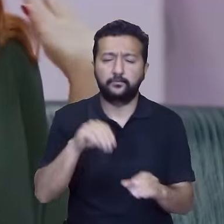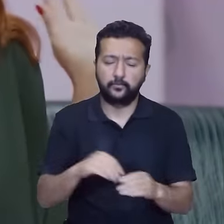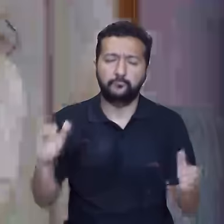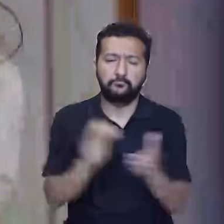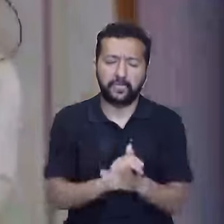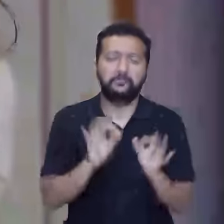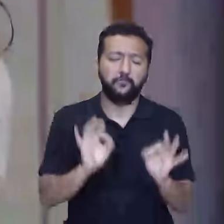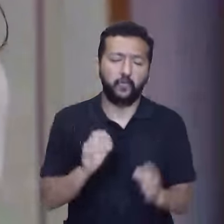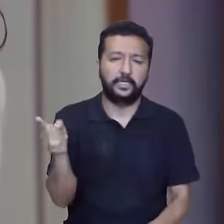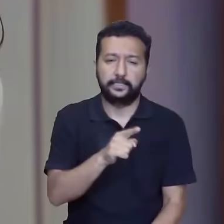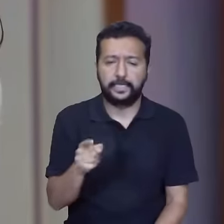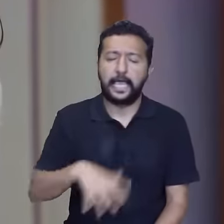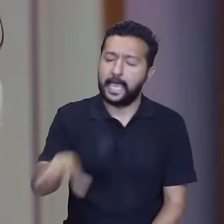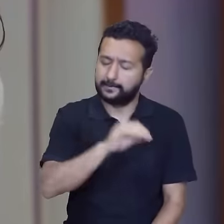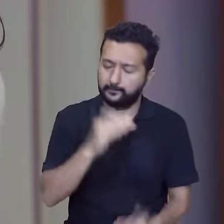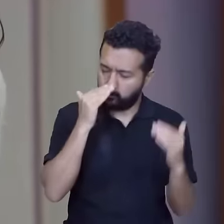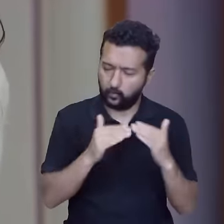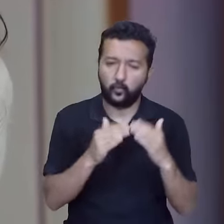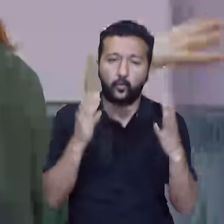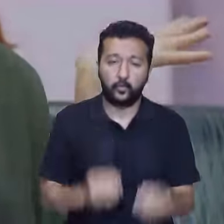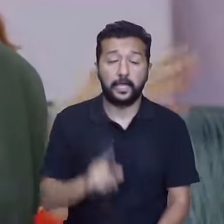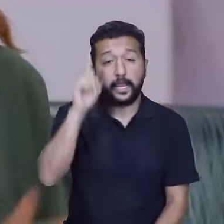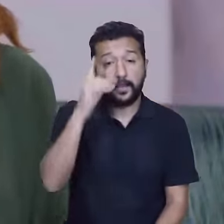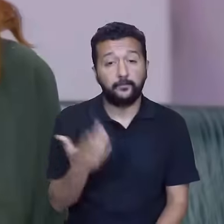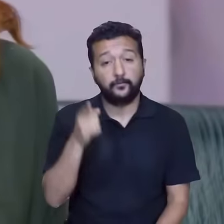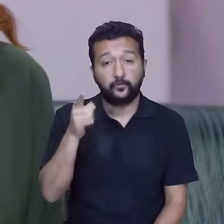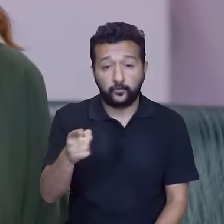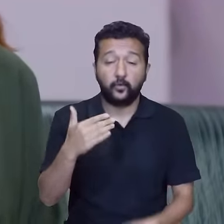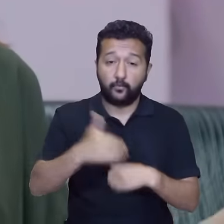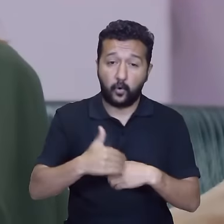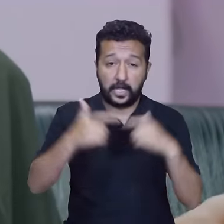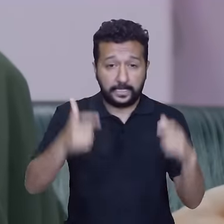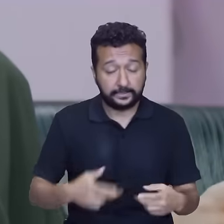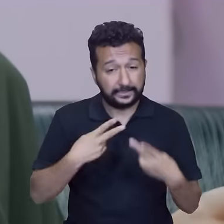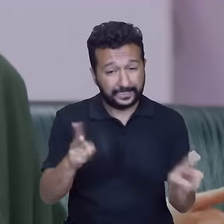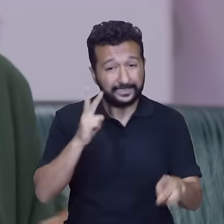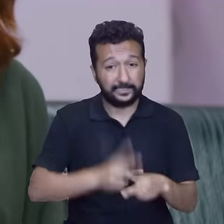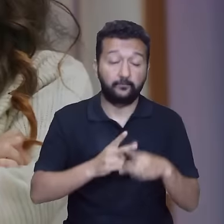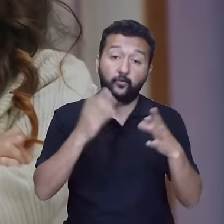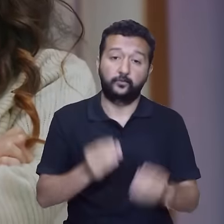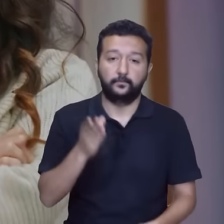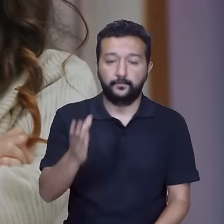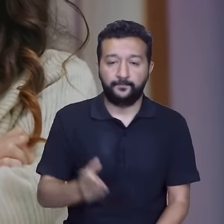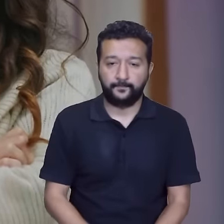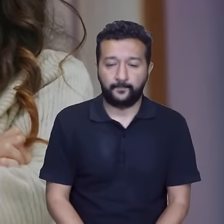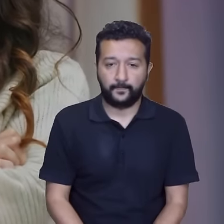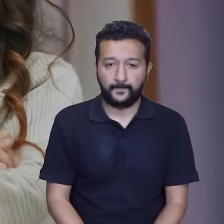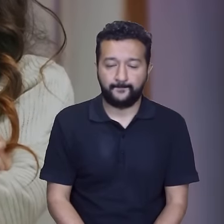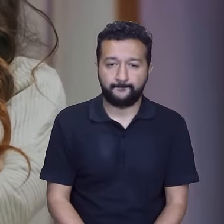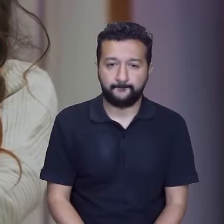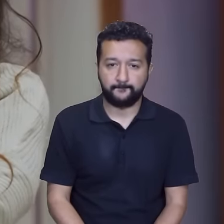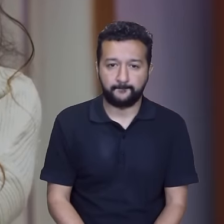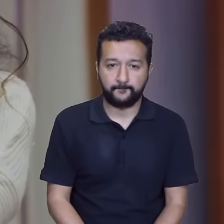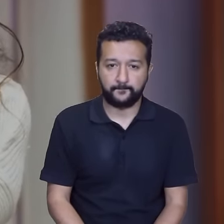kırılır. Hiçbir şey kalmaz. Her şey yoluna girer. Ay Allah'ım şu muayenehane bir an önce açılsın da. Aynanın